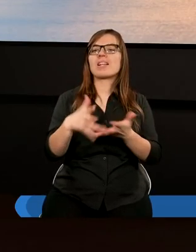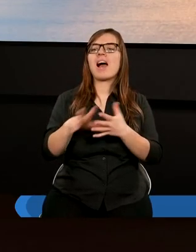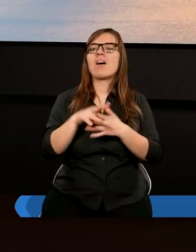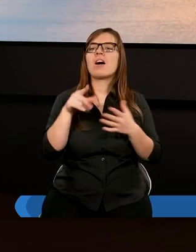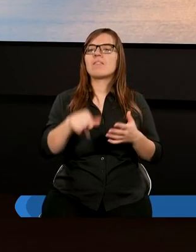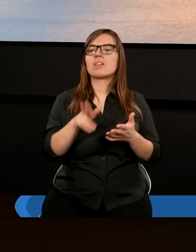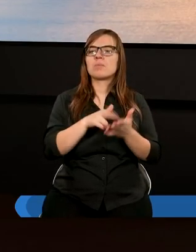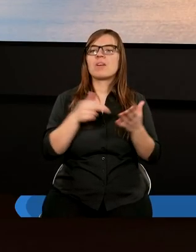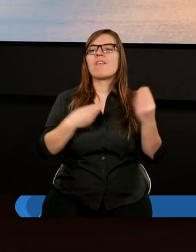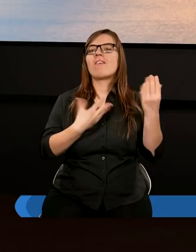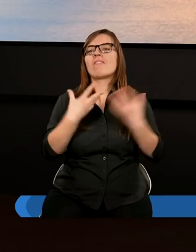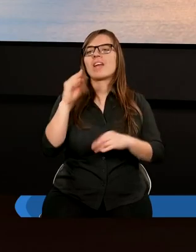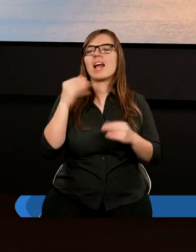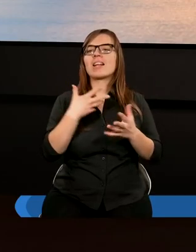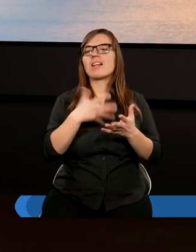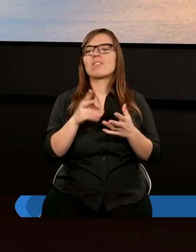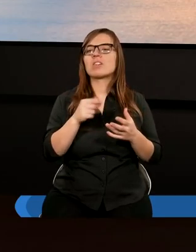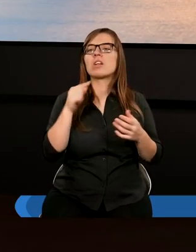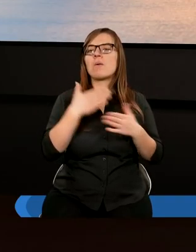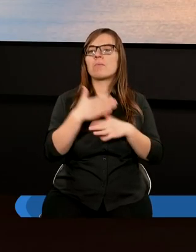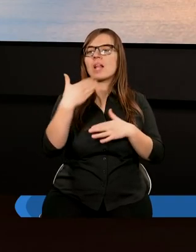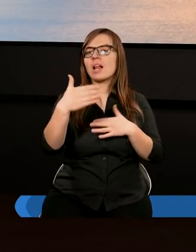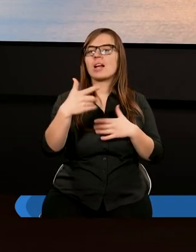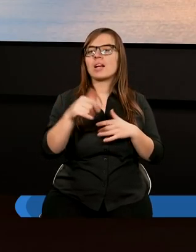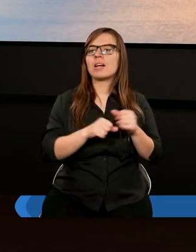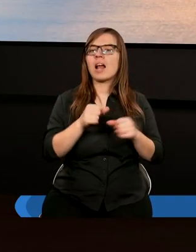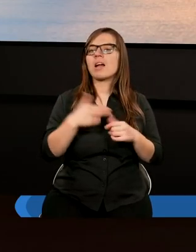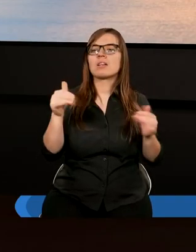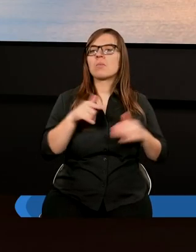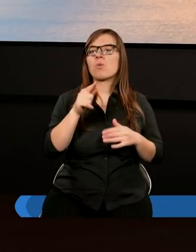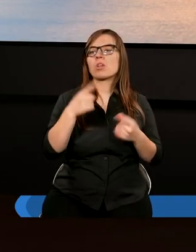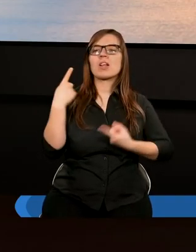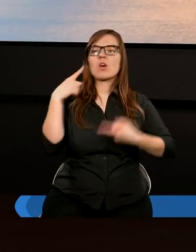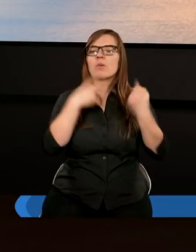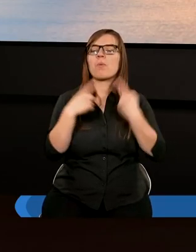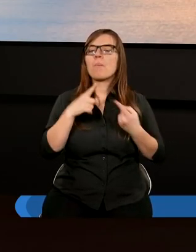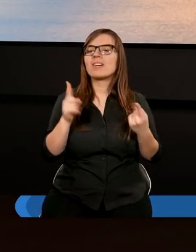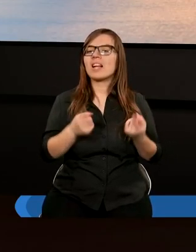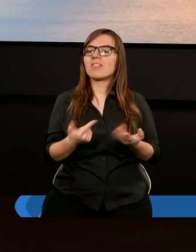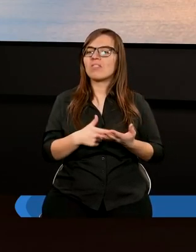wszystko albo wydałem więcej, więc przez następny czas nawet o tym nie mogę pomyśleć.